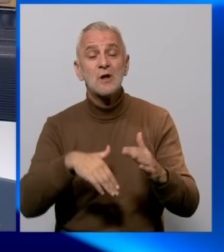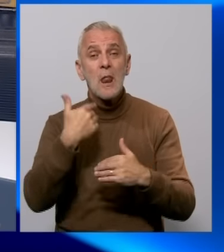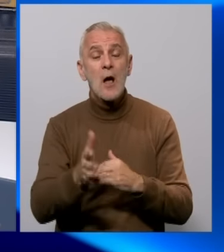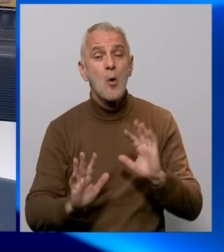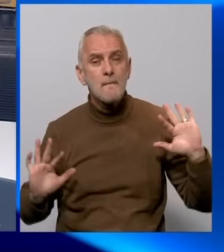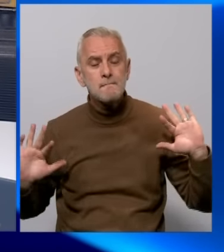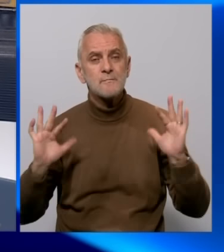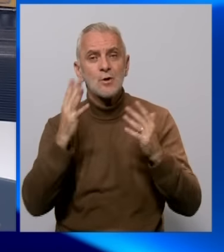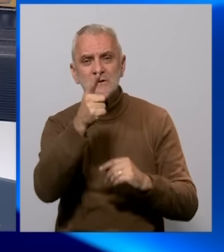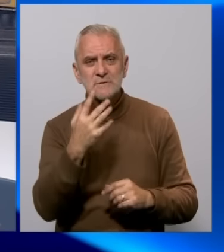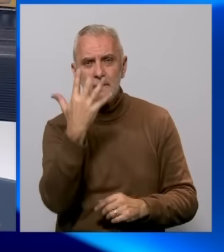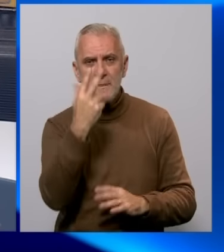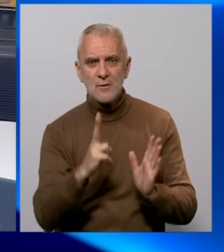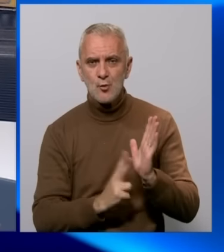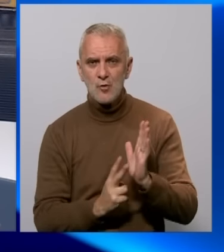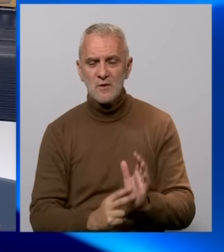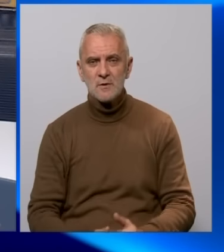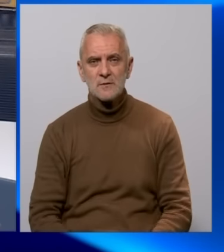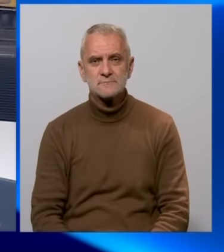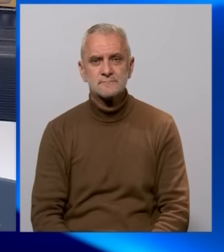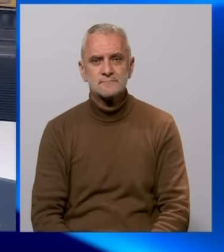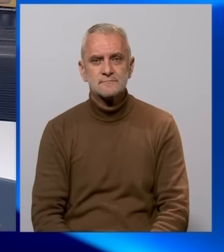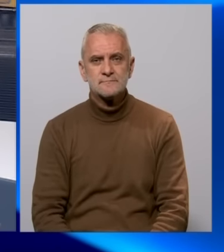nakon protesta 5. novembra.